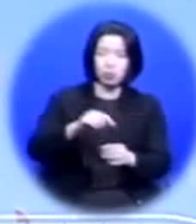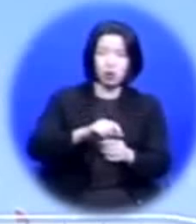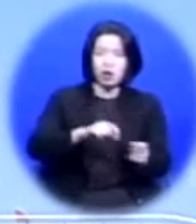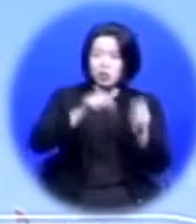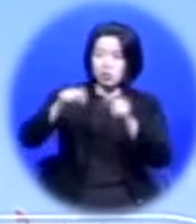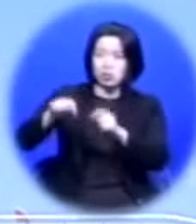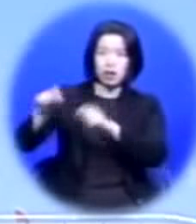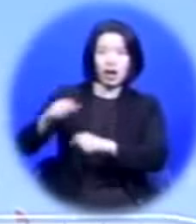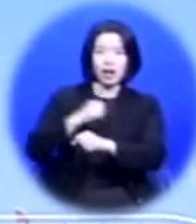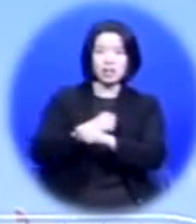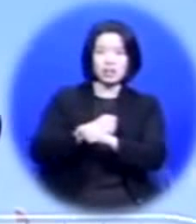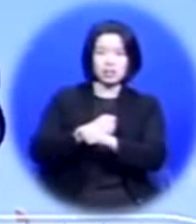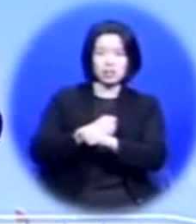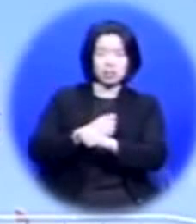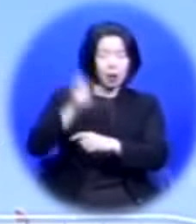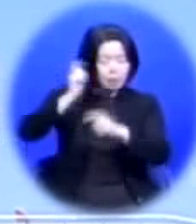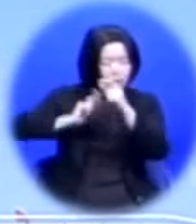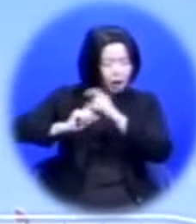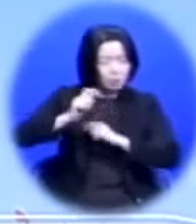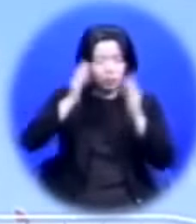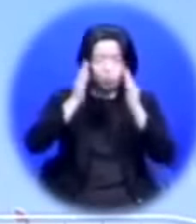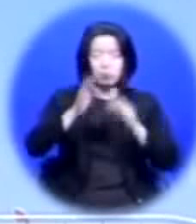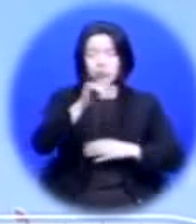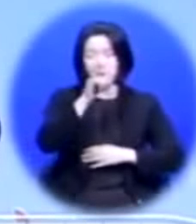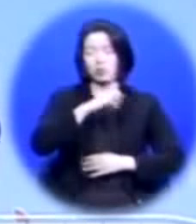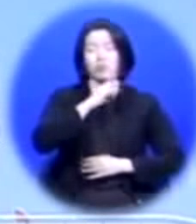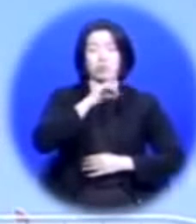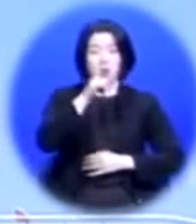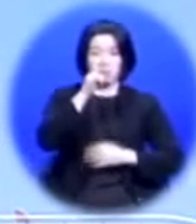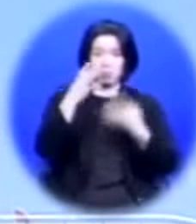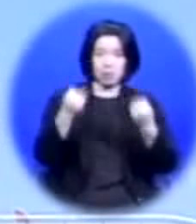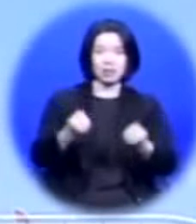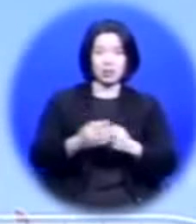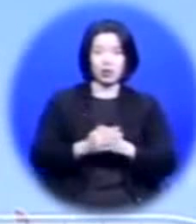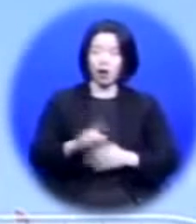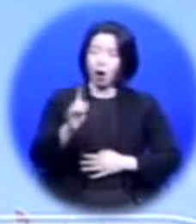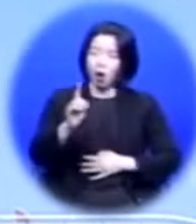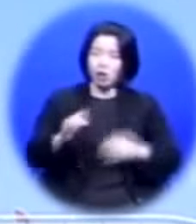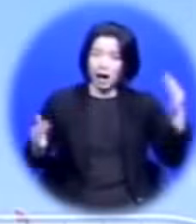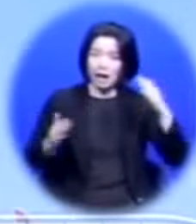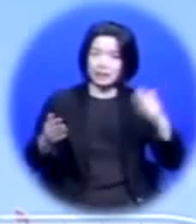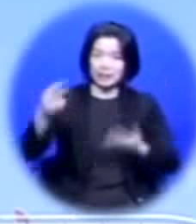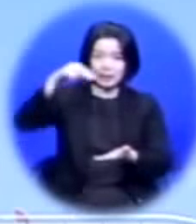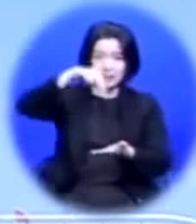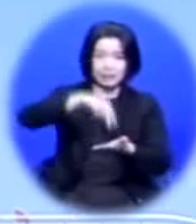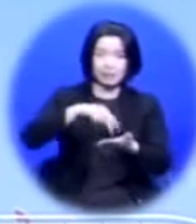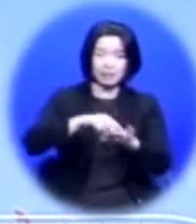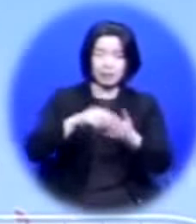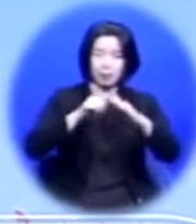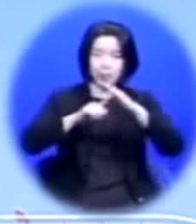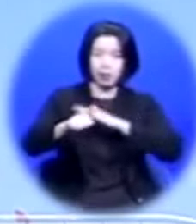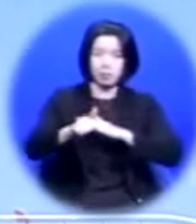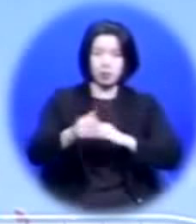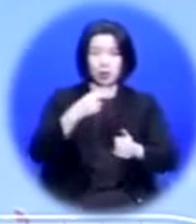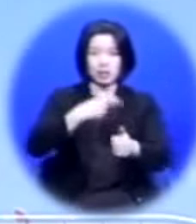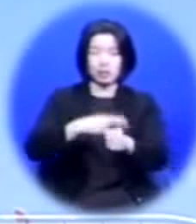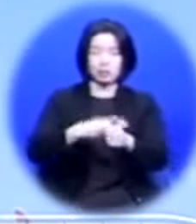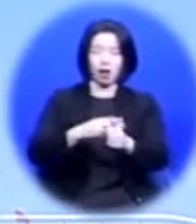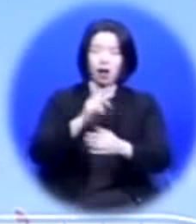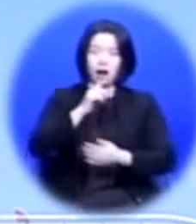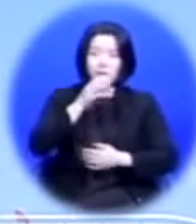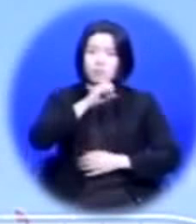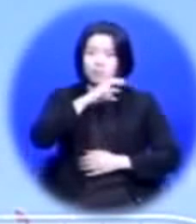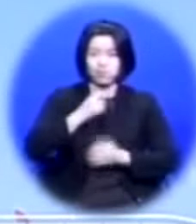밤새도 공부까지 했는데 그래서 어느 한 학생이 일어나서 대표로 교수님에게 항의를